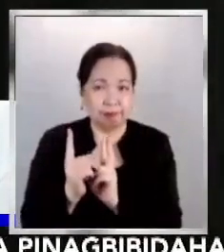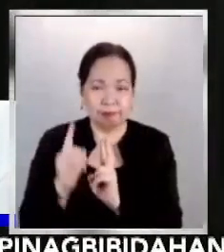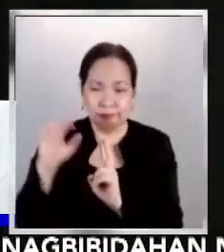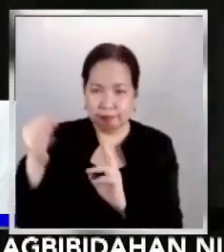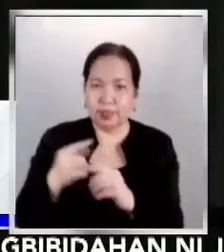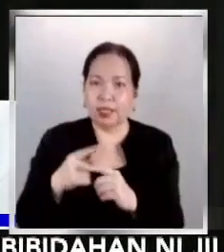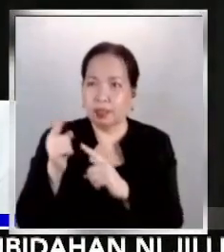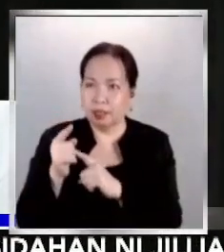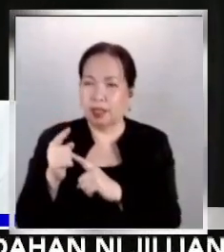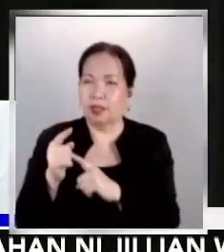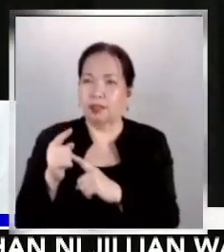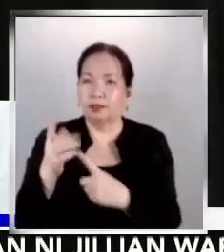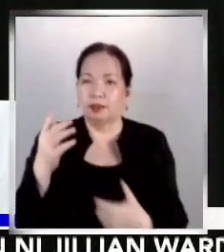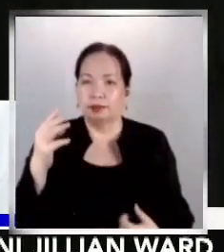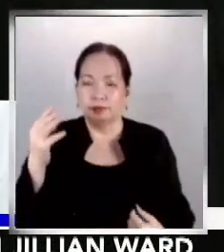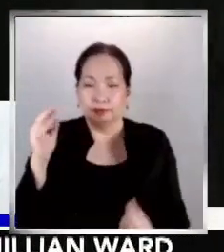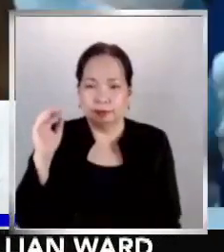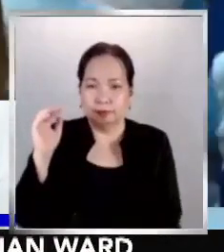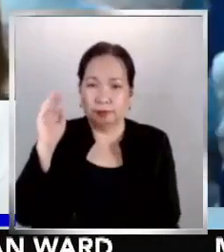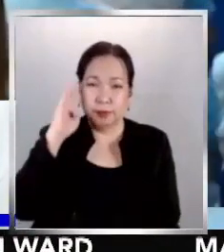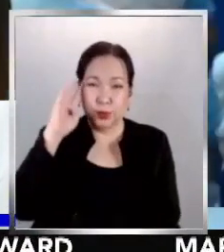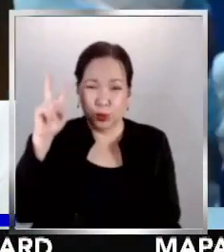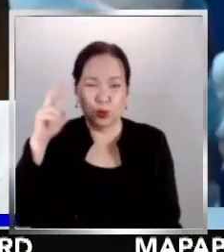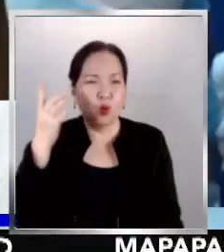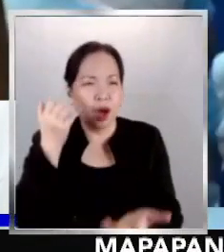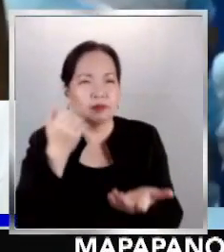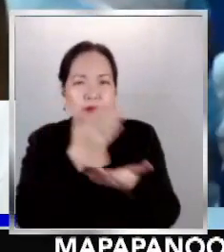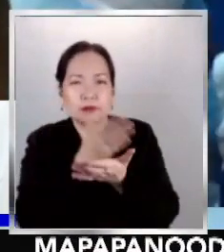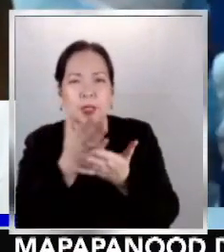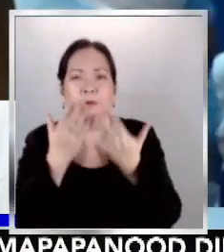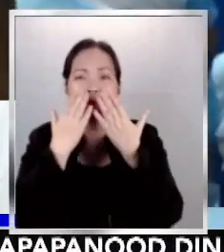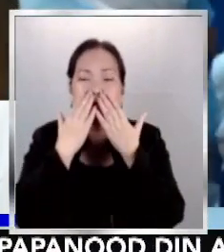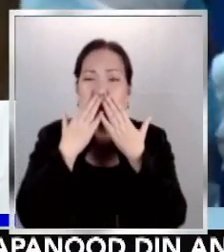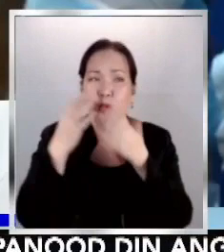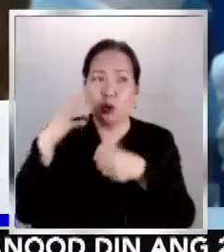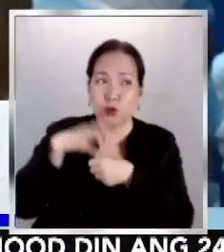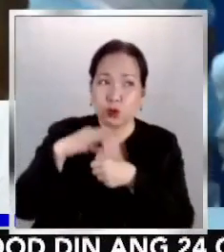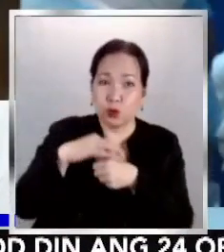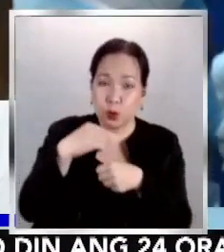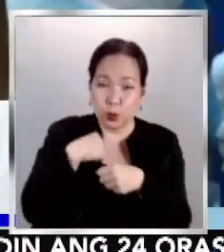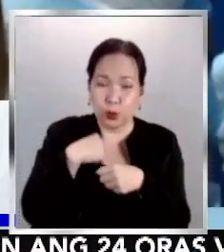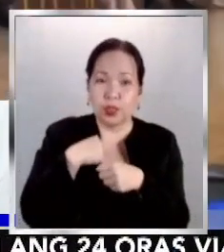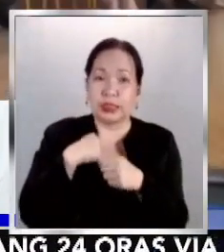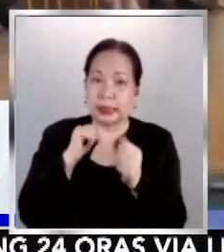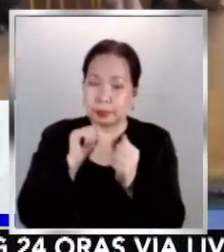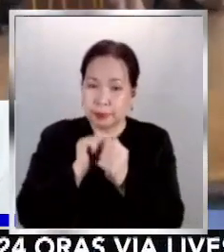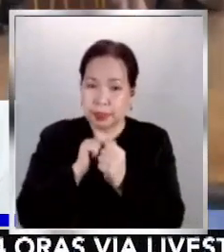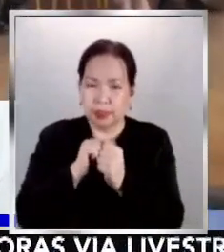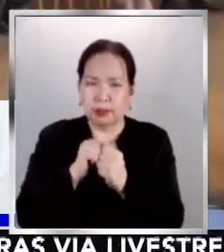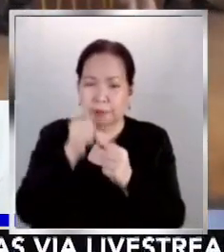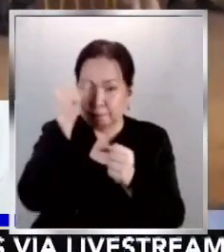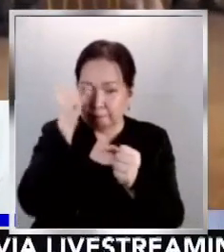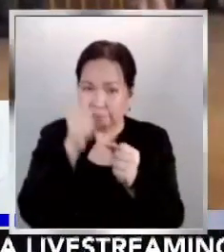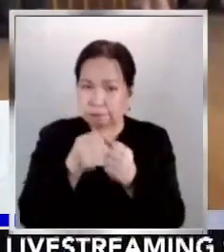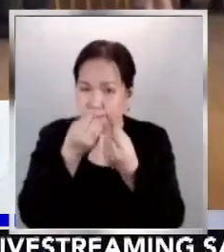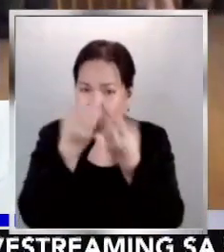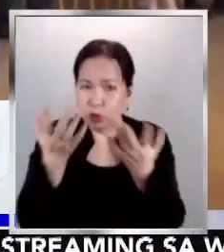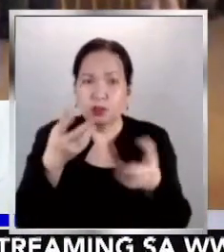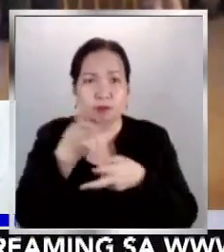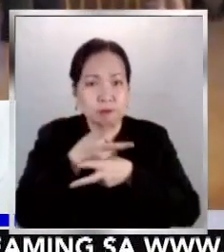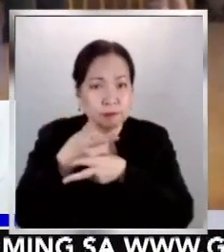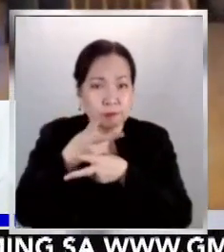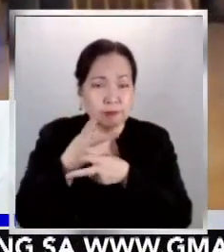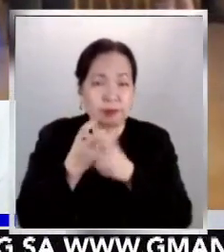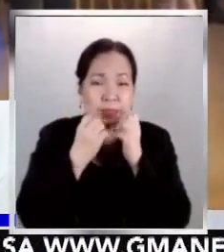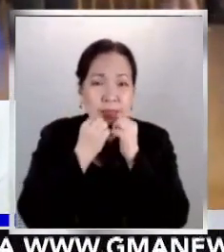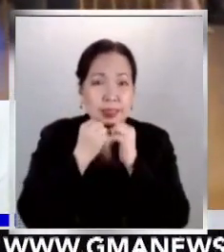para pasalamatan ang mga bumoto sa kanya. Kasabay nito ay ipinaalala niya ang kahalagahan ng pangangalaga sa kalikasan sa harap